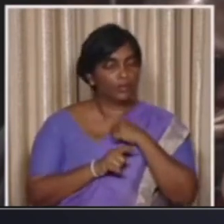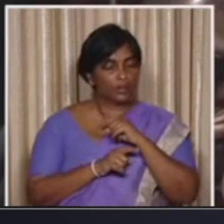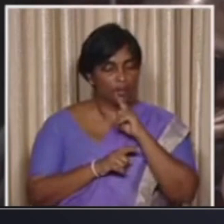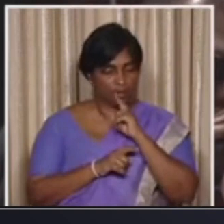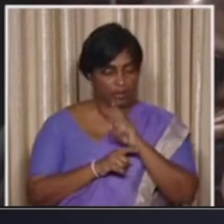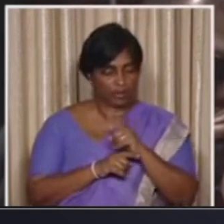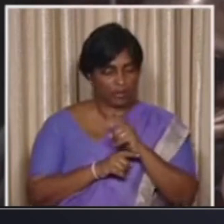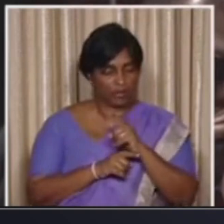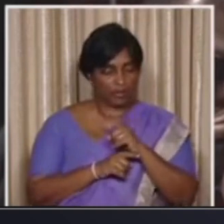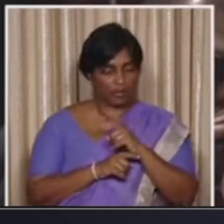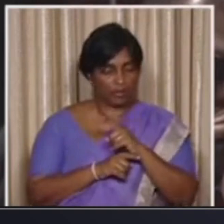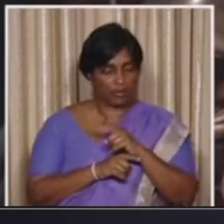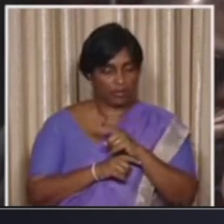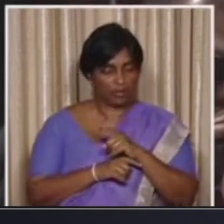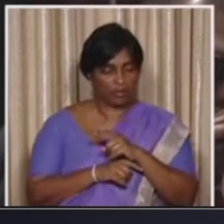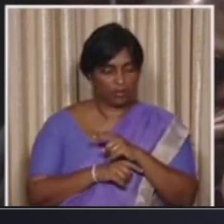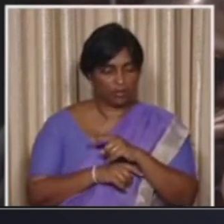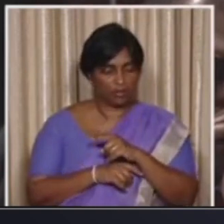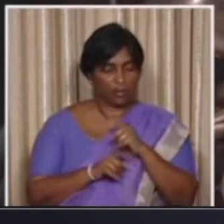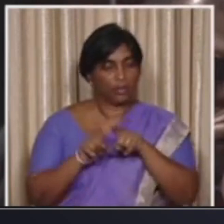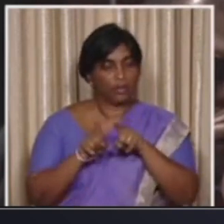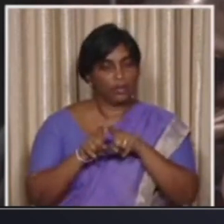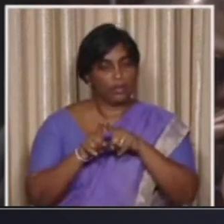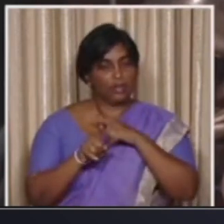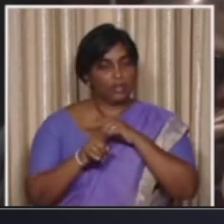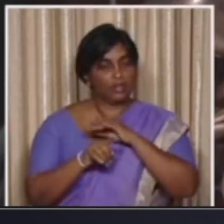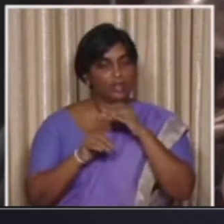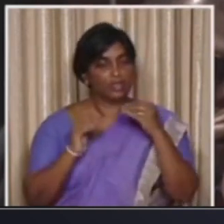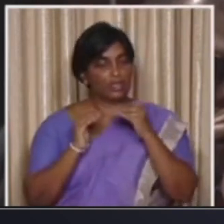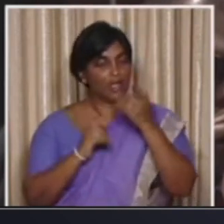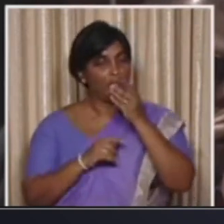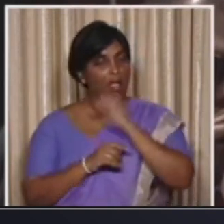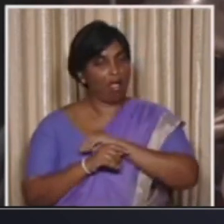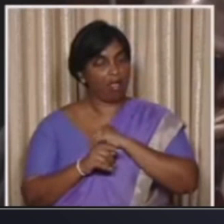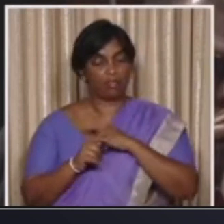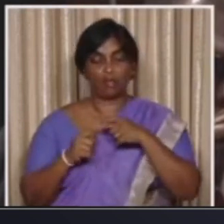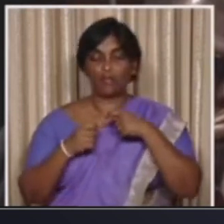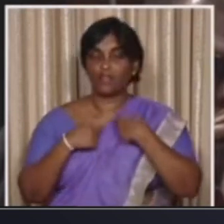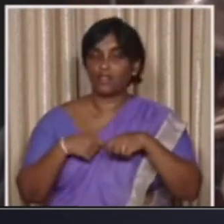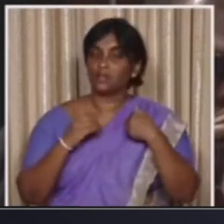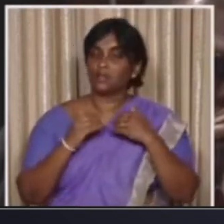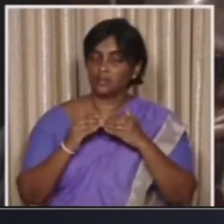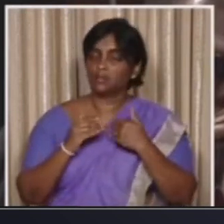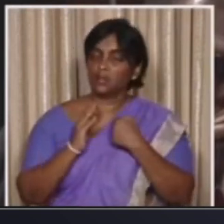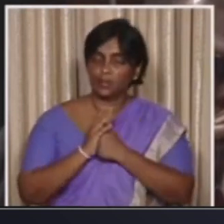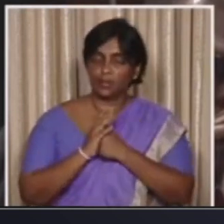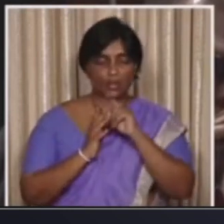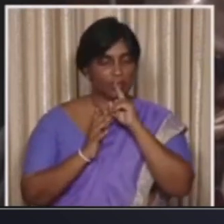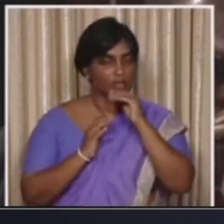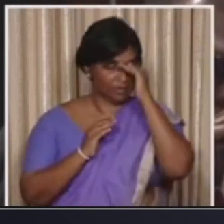දෙයක්. දැන් මේ කියනවා මේ කට්ටිය මේ සමජීවිකතාය වැක්ලු ගණන්ලා තියෙන්නේ. ගරු